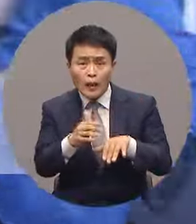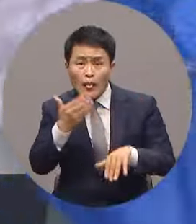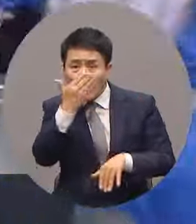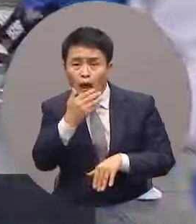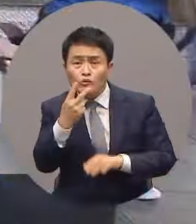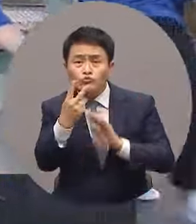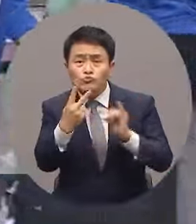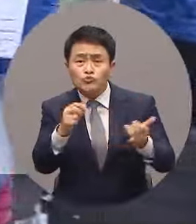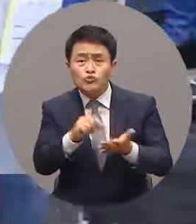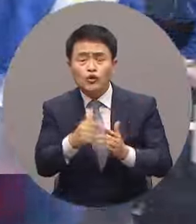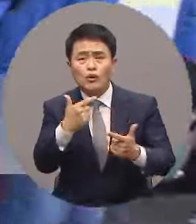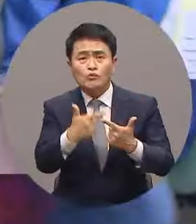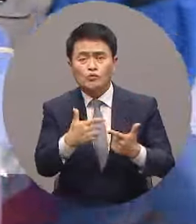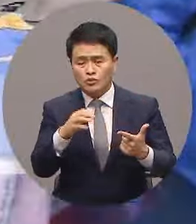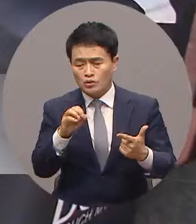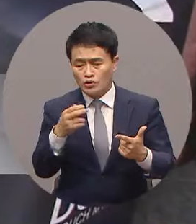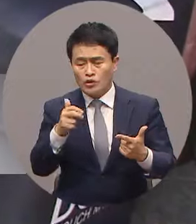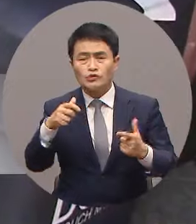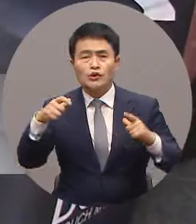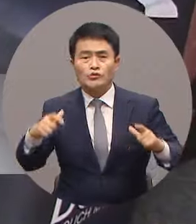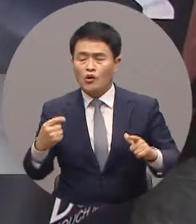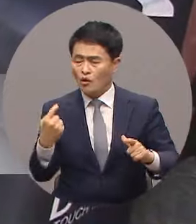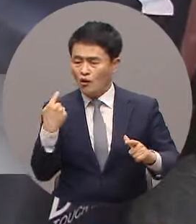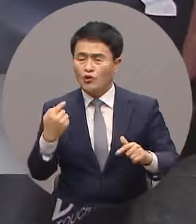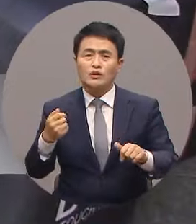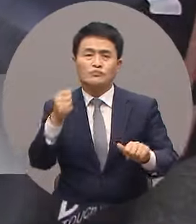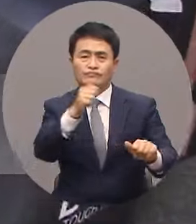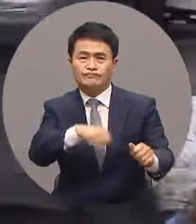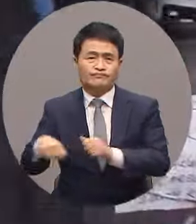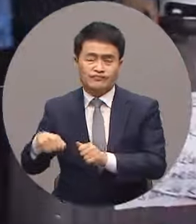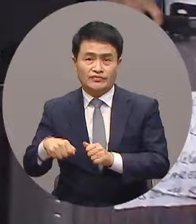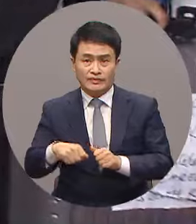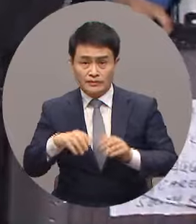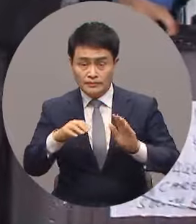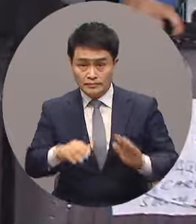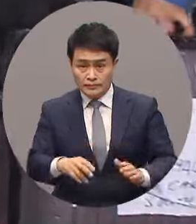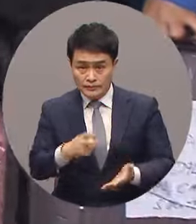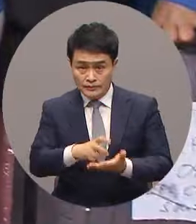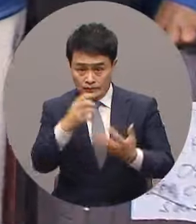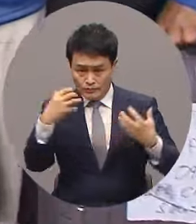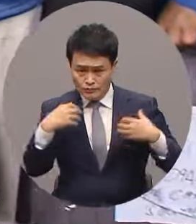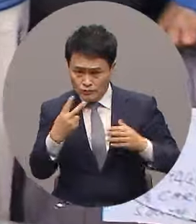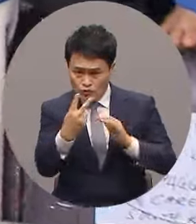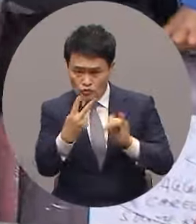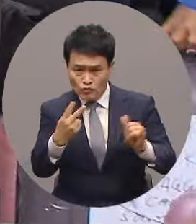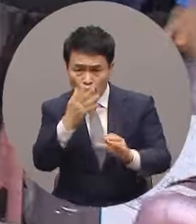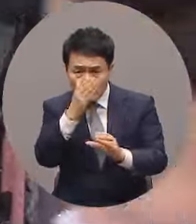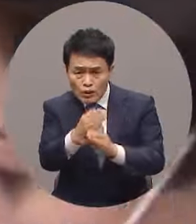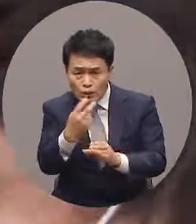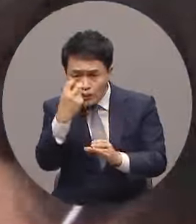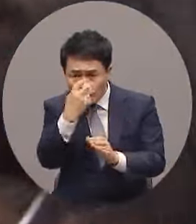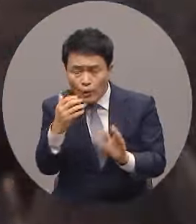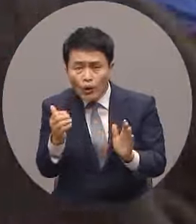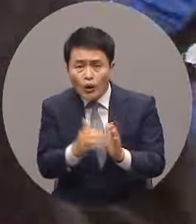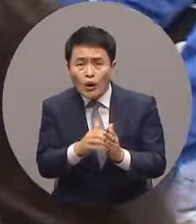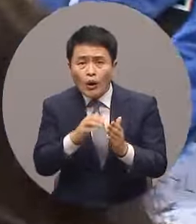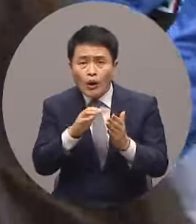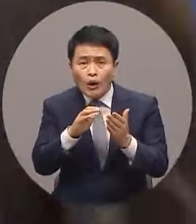명이 부산시 연제구에서 어제 붙잡혔습니다. 법무부는 두 사람을 상대로 조사를 마친 뒤